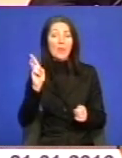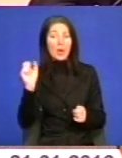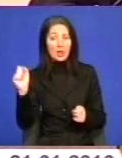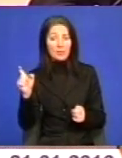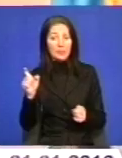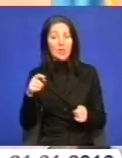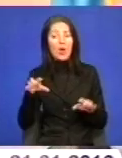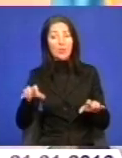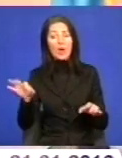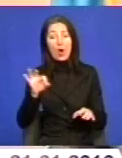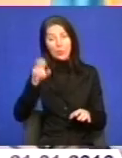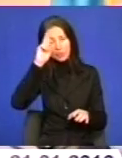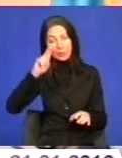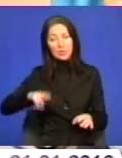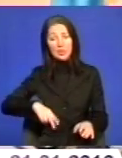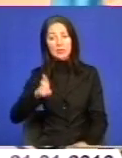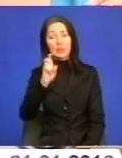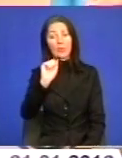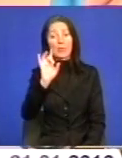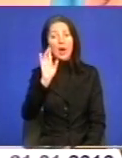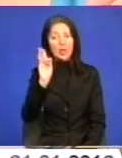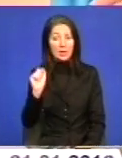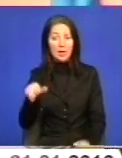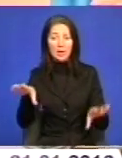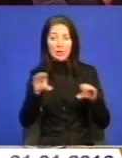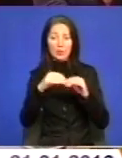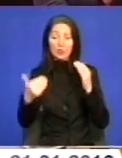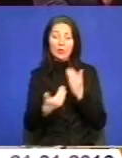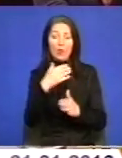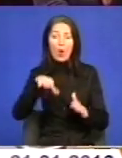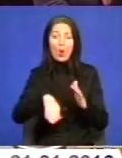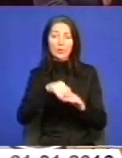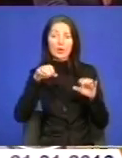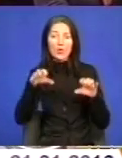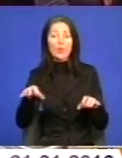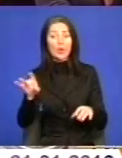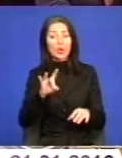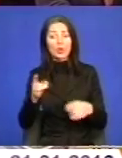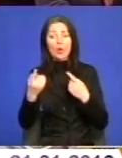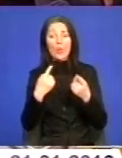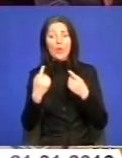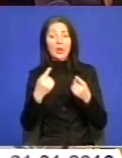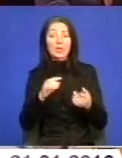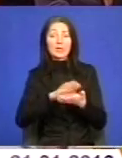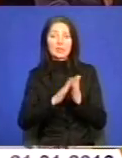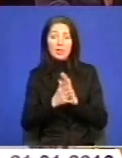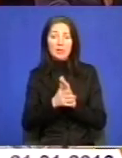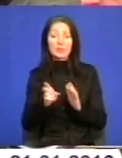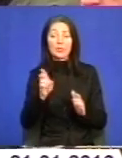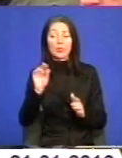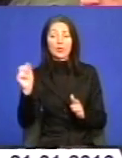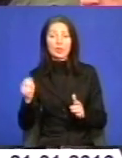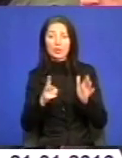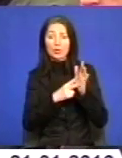державної адміністрації Степан Барна разом з новообраним очільником району обговорили стан справ на Бучаччині, сьому хвилю мобілізації